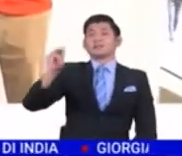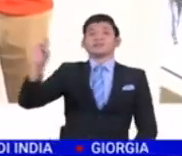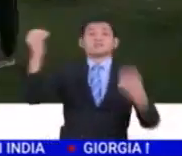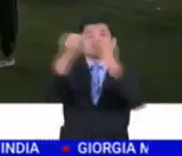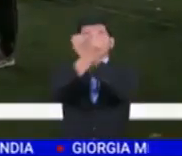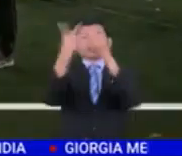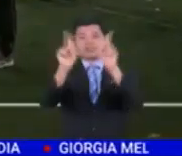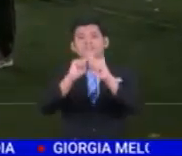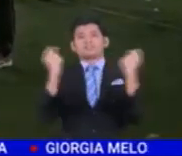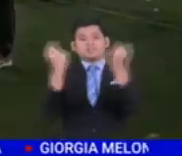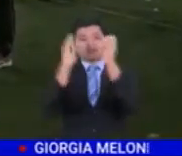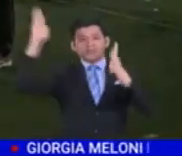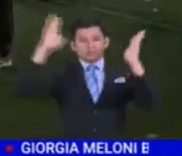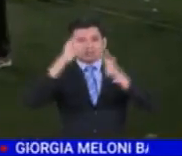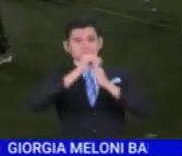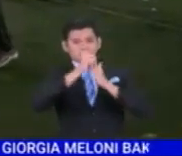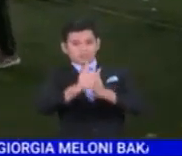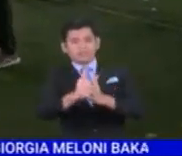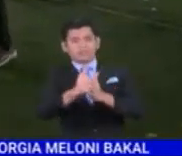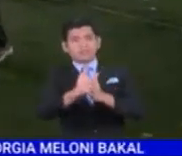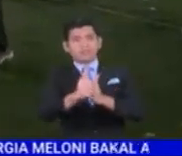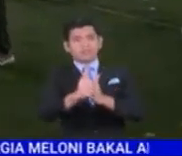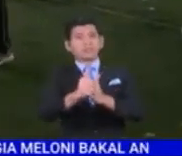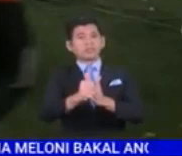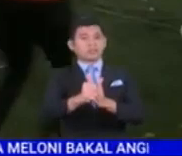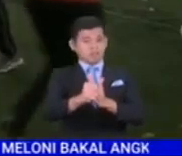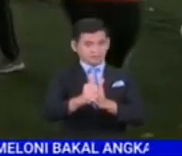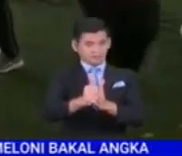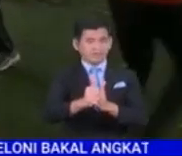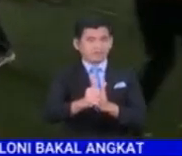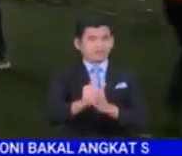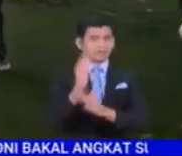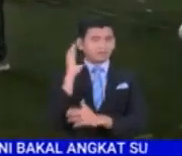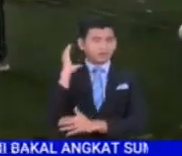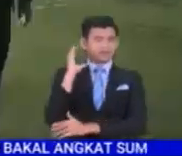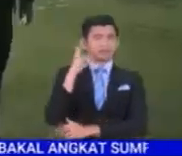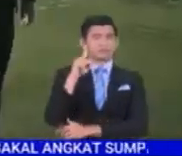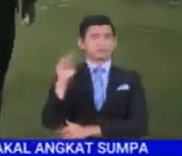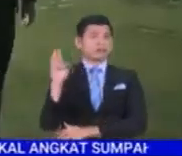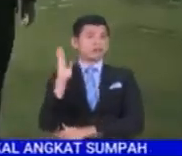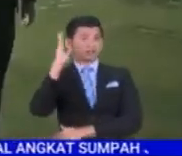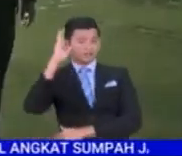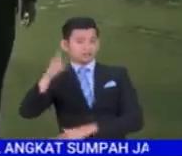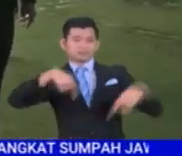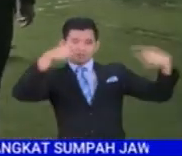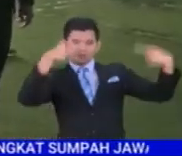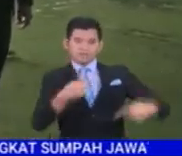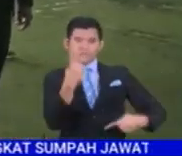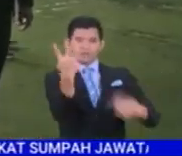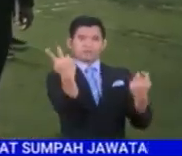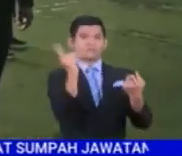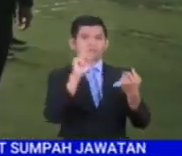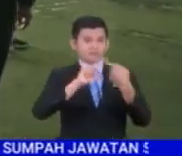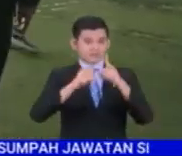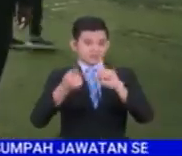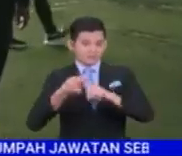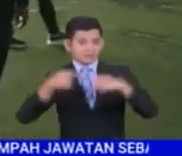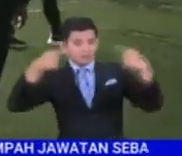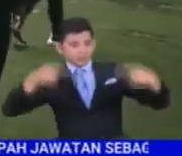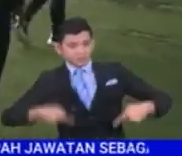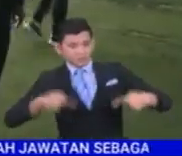negara yang dibimbing oleh kimvan Gon akan menghadapi dua aksi persahabatan sebagai persiapan Champion